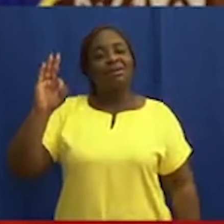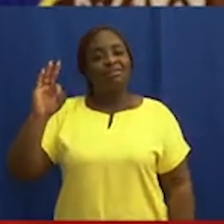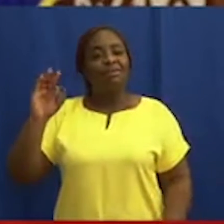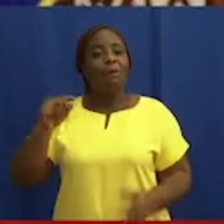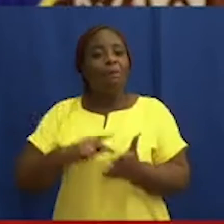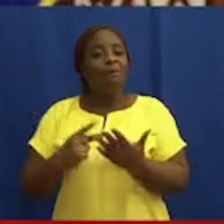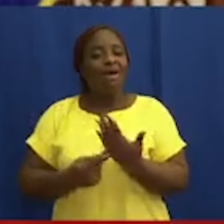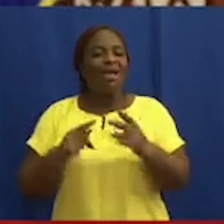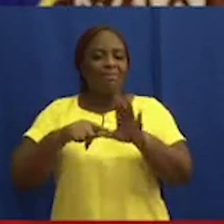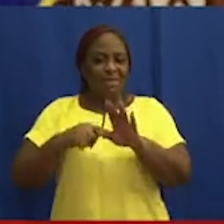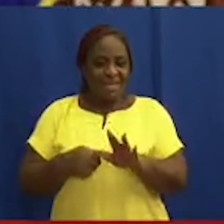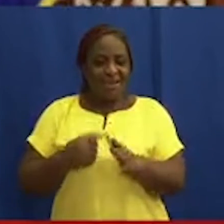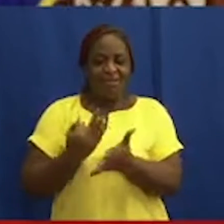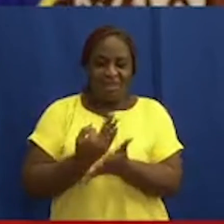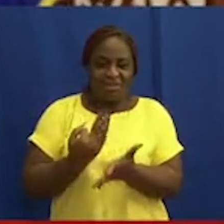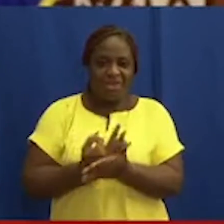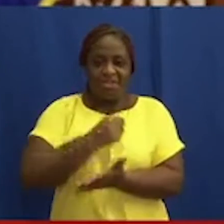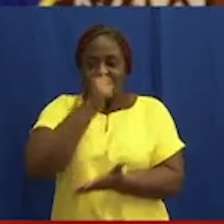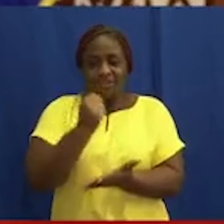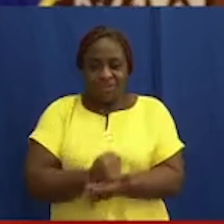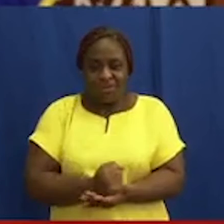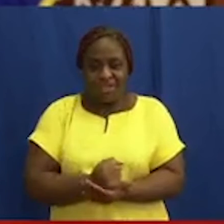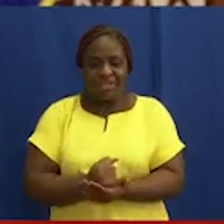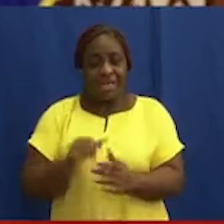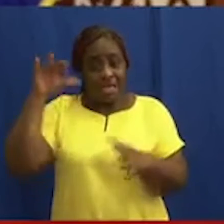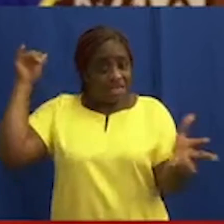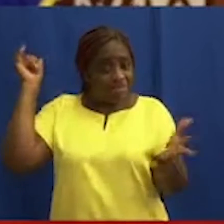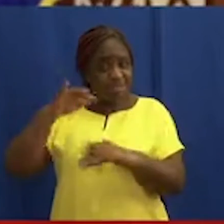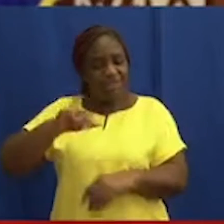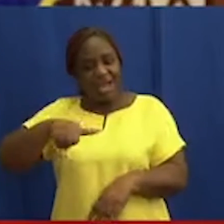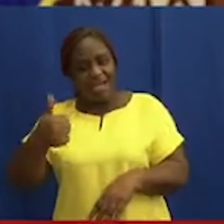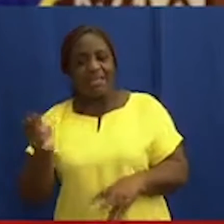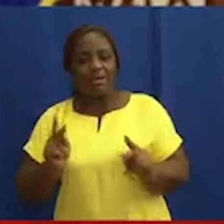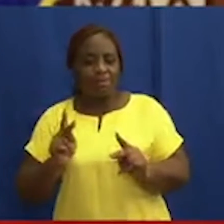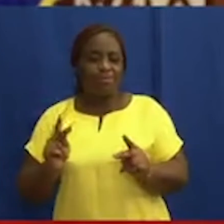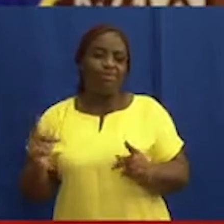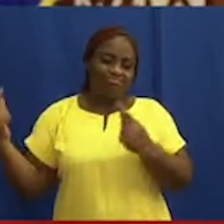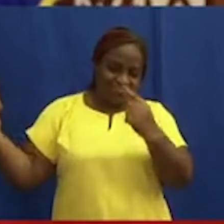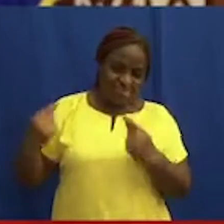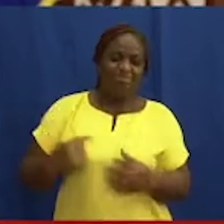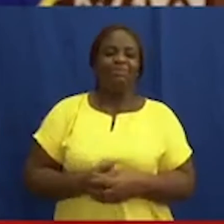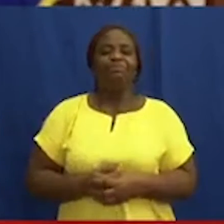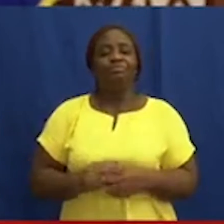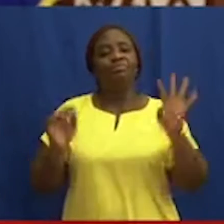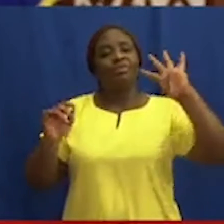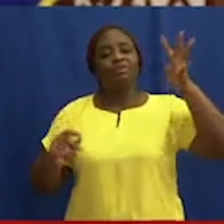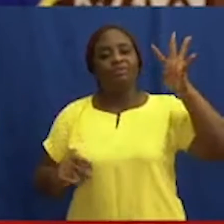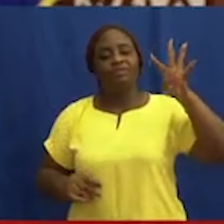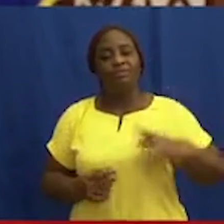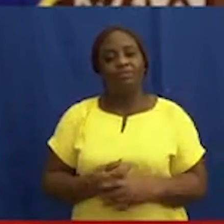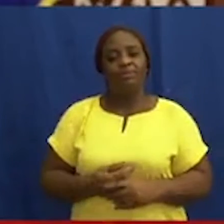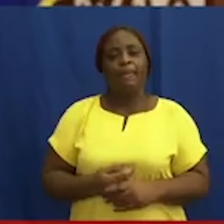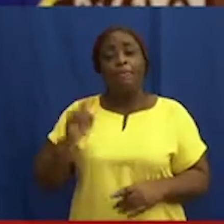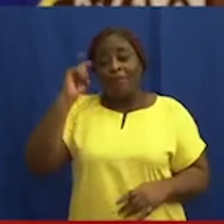ganin sim ainihin zinari, wanda shirin da take yi na sin zinari ya samu ci gaba. Na yi